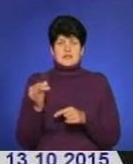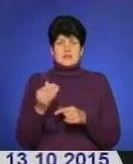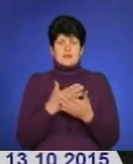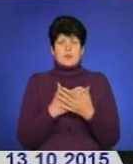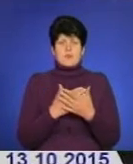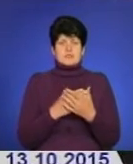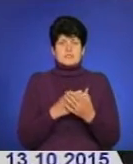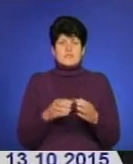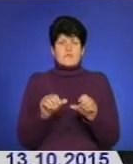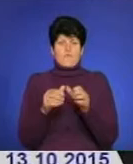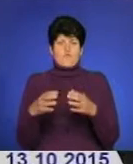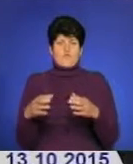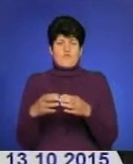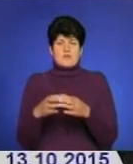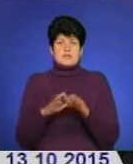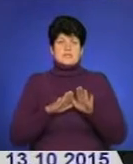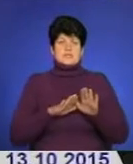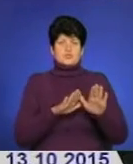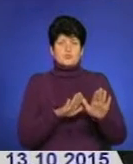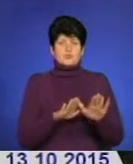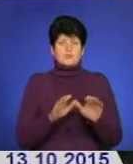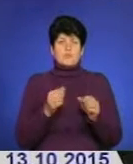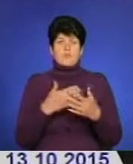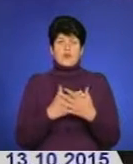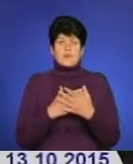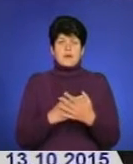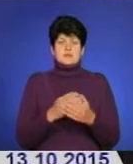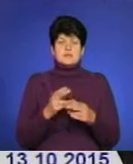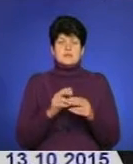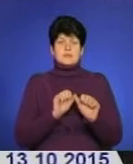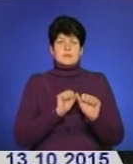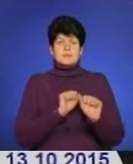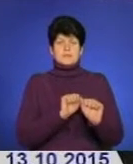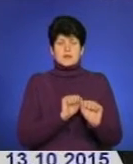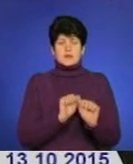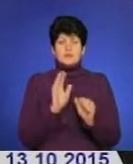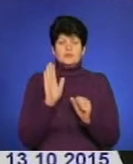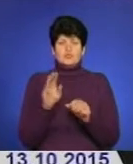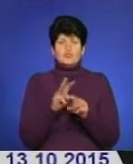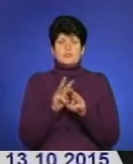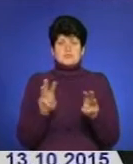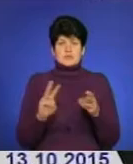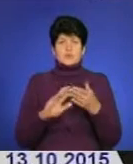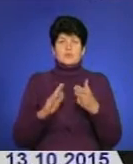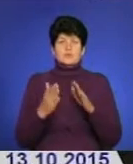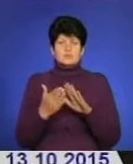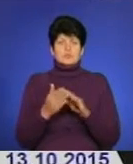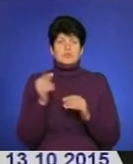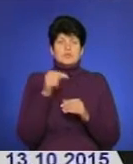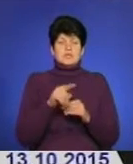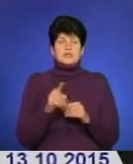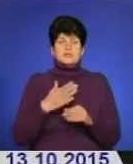формування. Заступник по громадській безпеці Руслан Михайлович Балик був в міністерстві, узгоджували про те, щоб нам